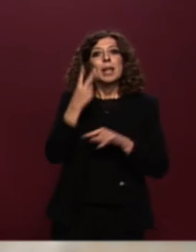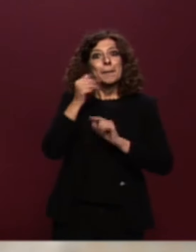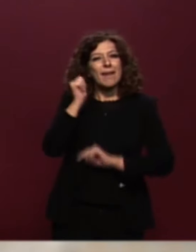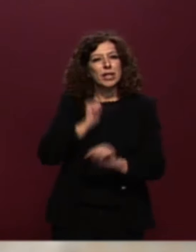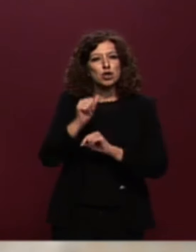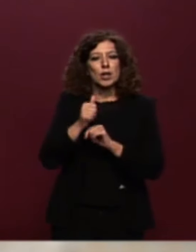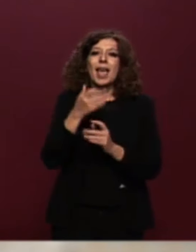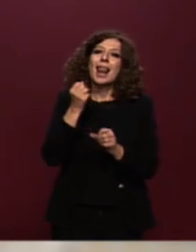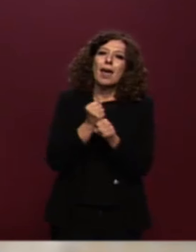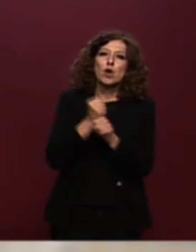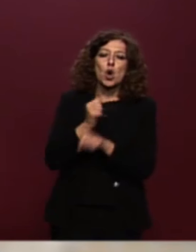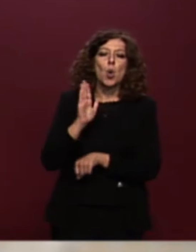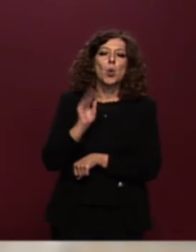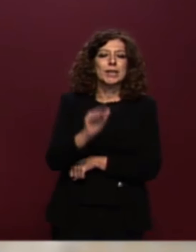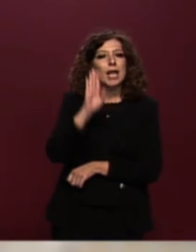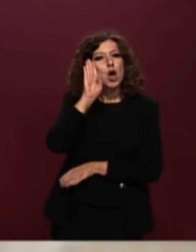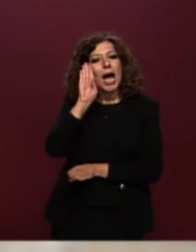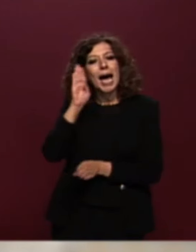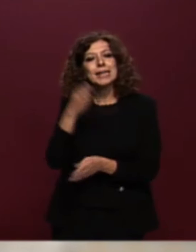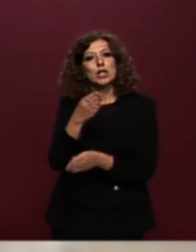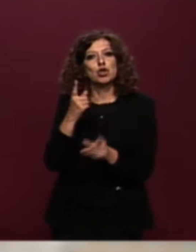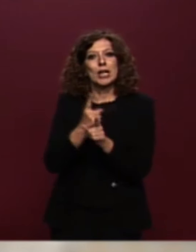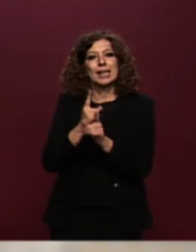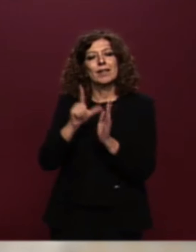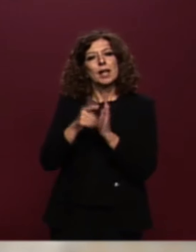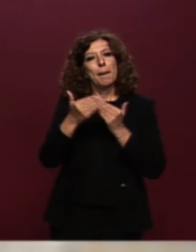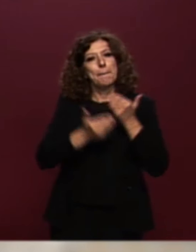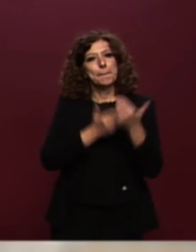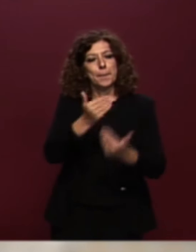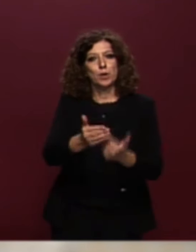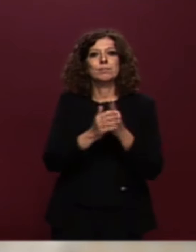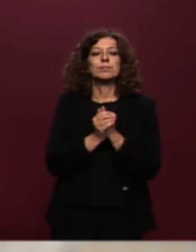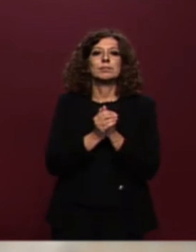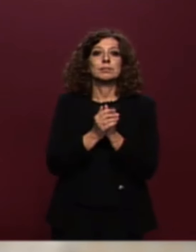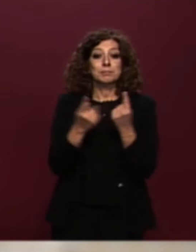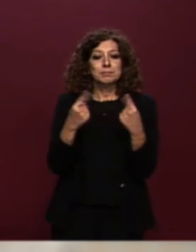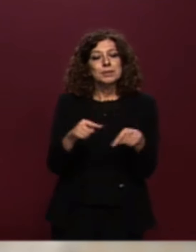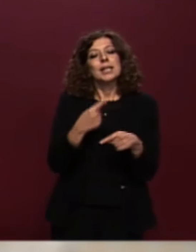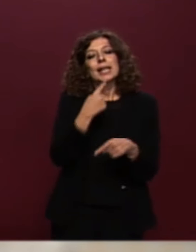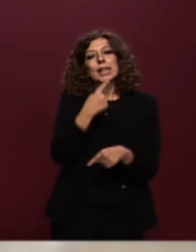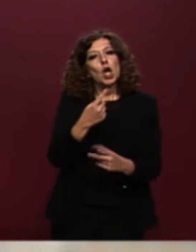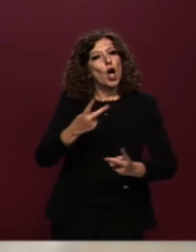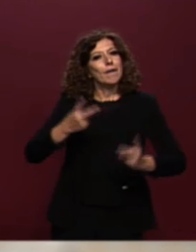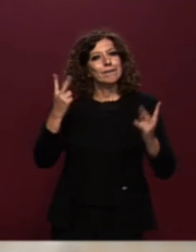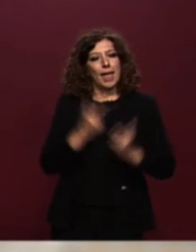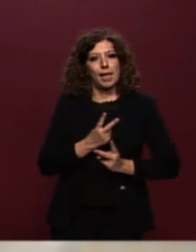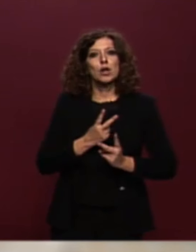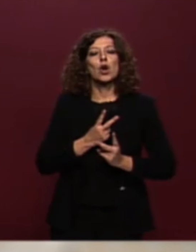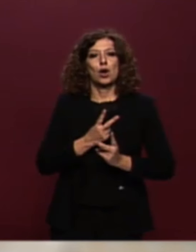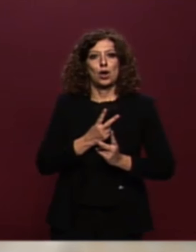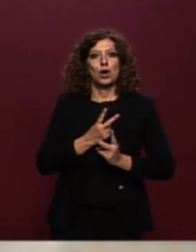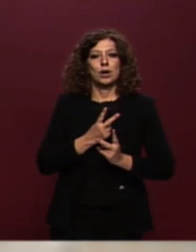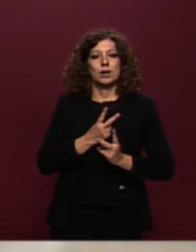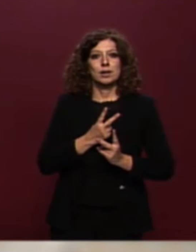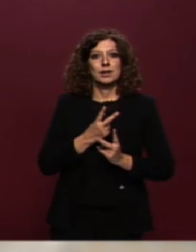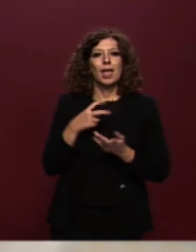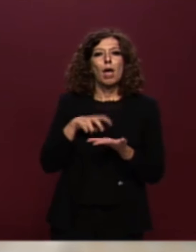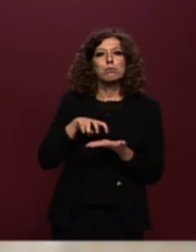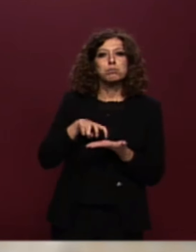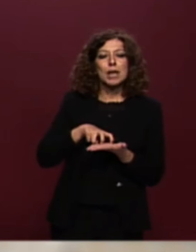lavoro quotidiano, un'attenzione che si mantiene nel tempo. E allora con altrettanta sincerità dobbiamo dirci che la crescente